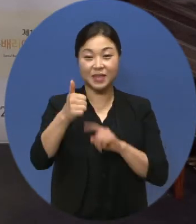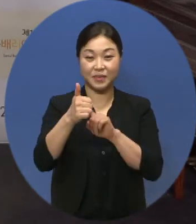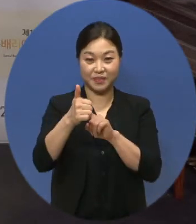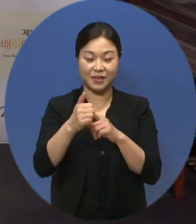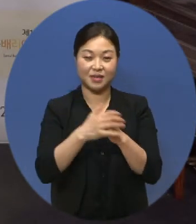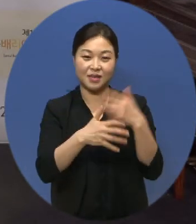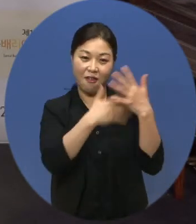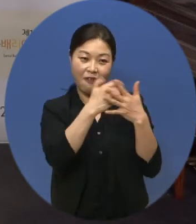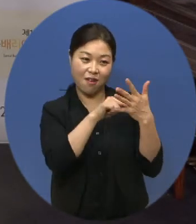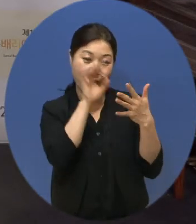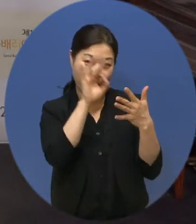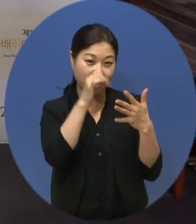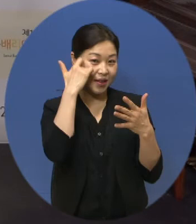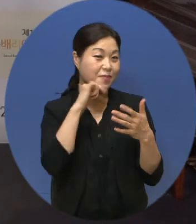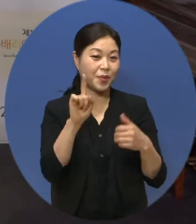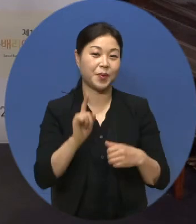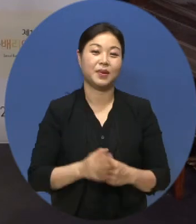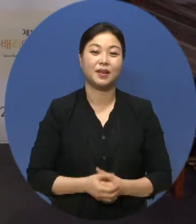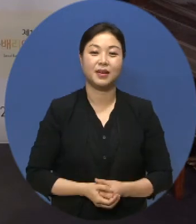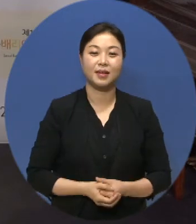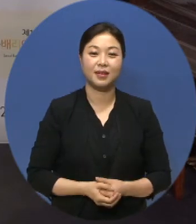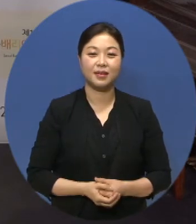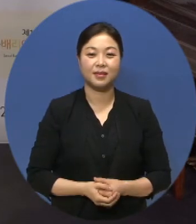이 영화 어떻게 보셨는지 궁금합니다.